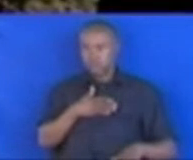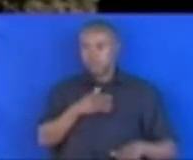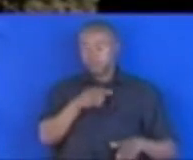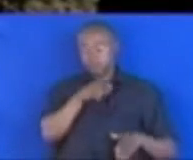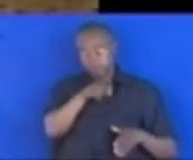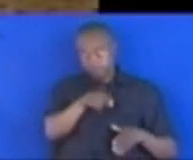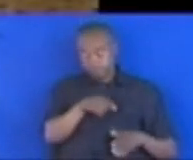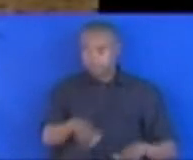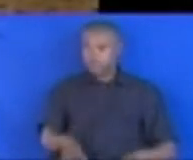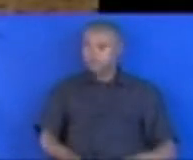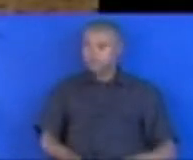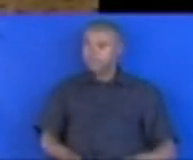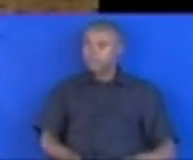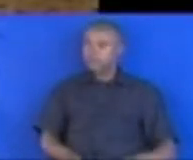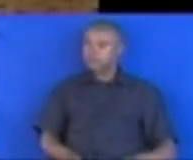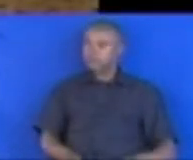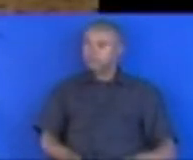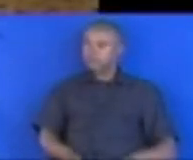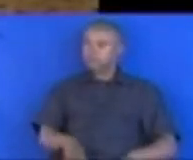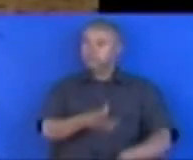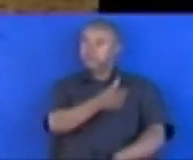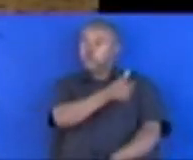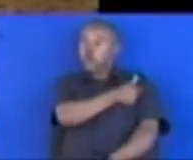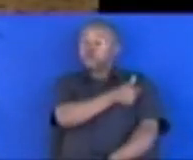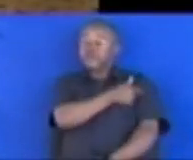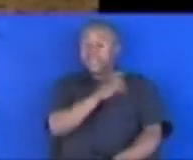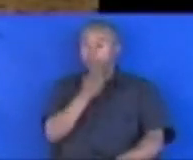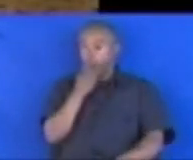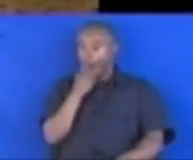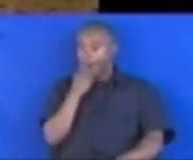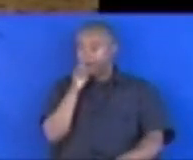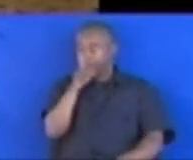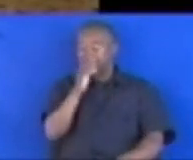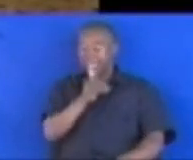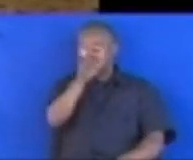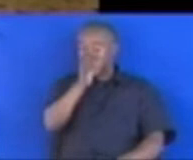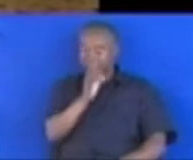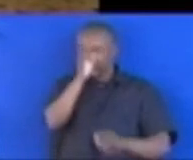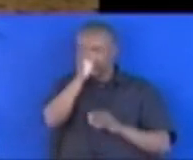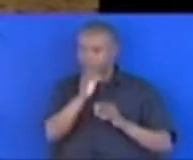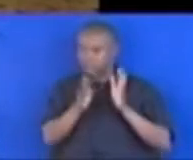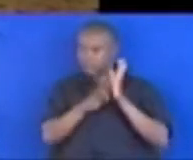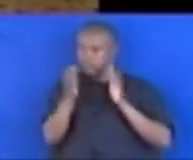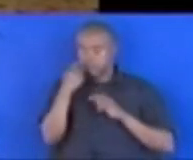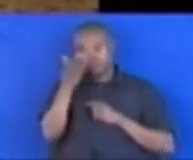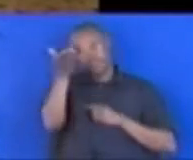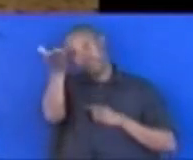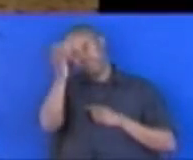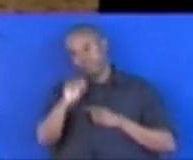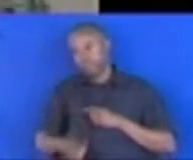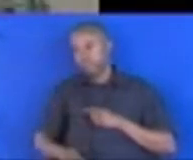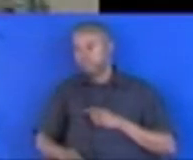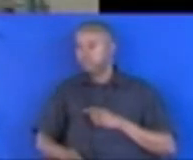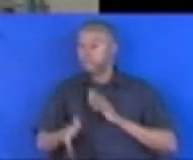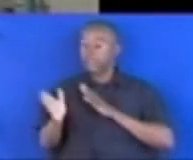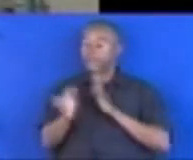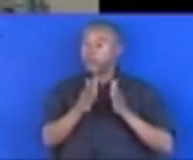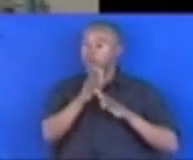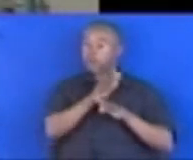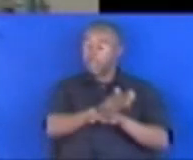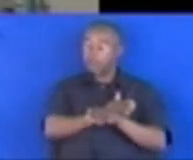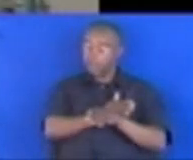namba 14. Hospitali ya kanda ya Kusini Mtwara imefikia 90%, na mpango ni kabla ya